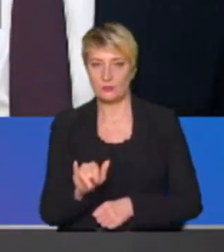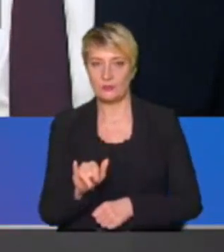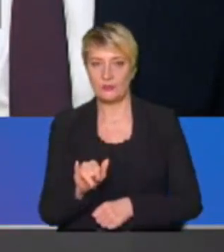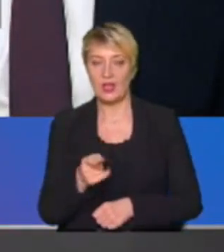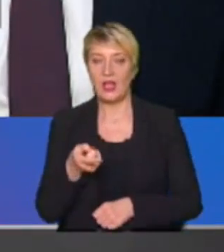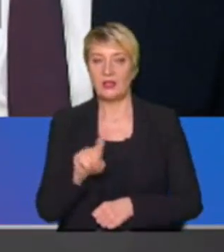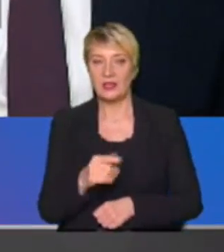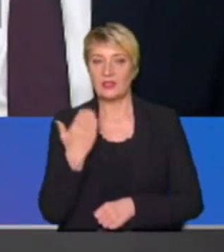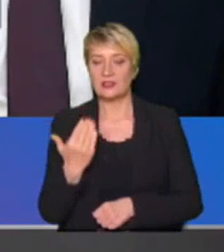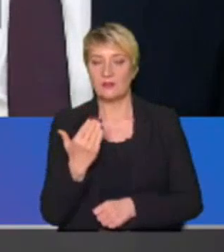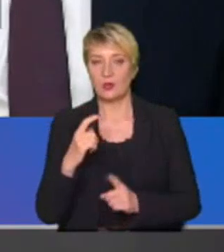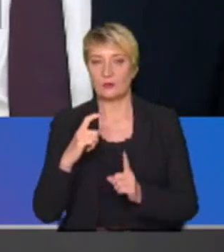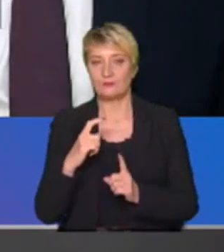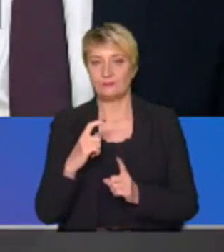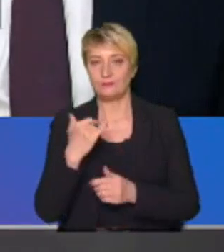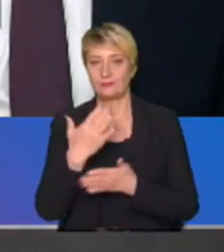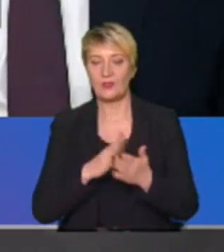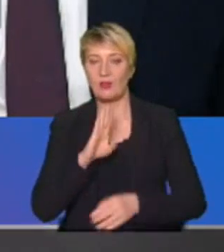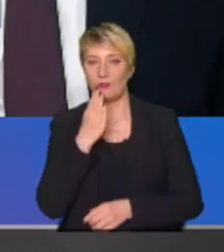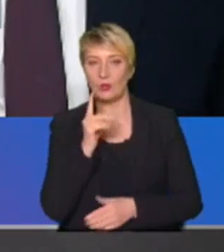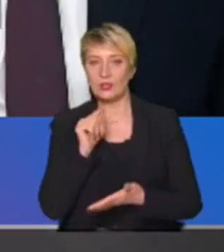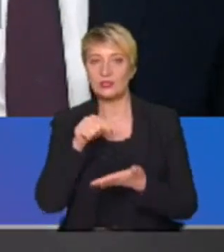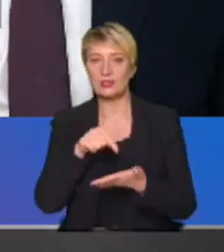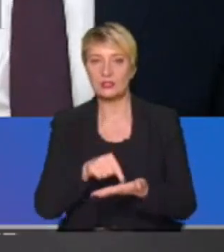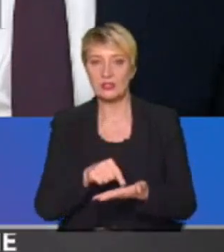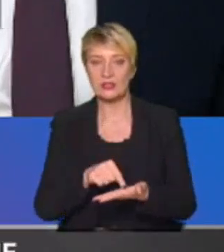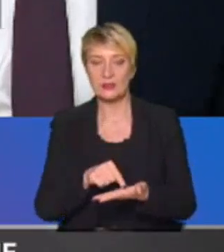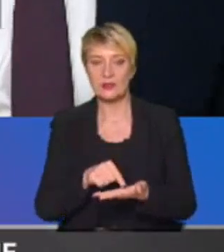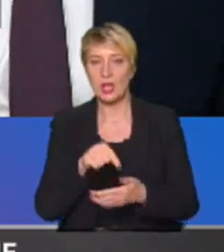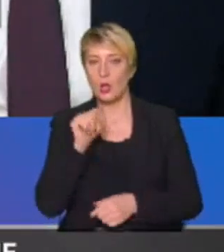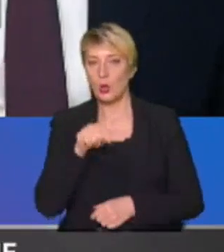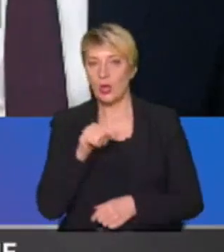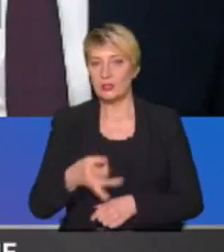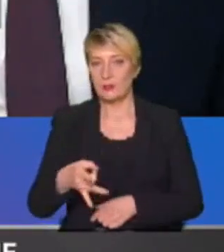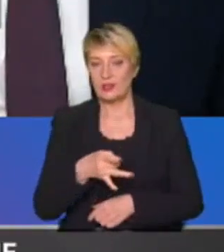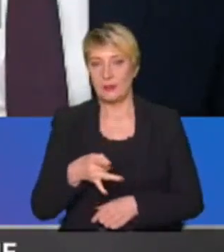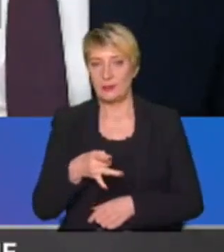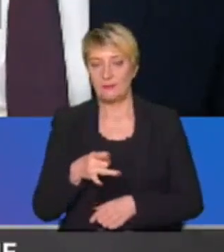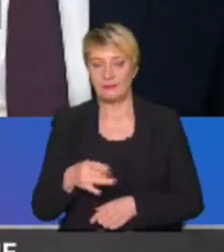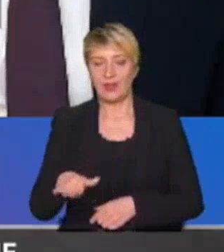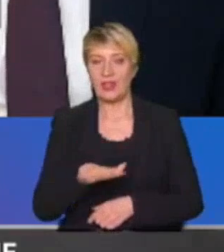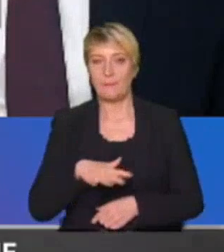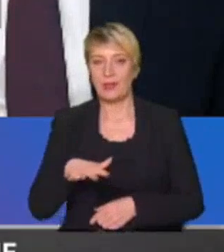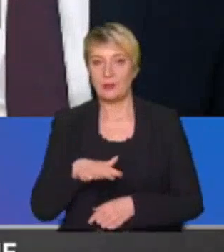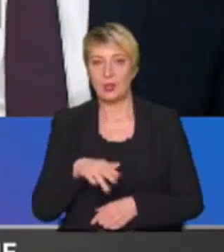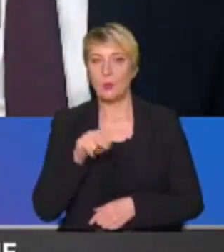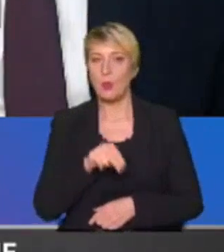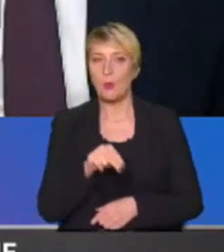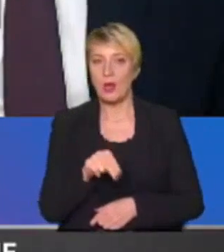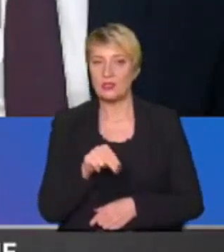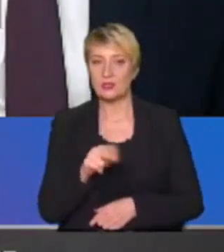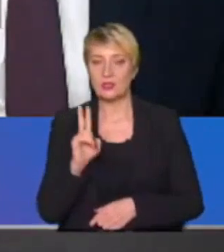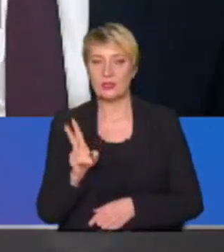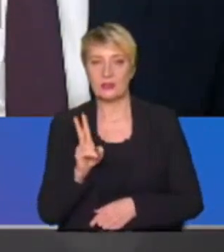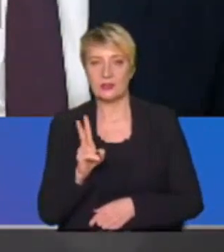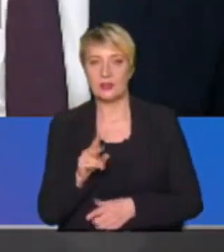Також, за його даними, ворог зосередив зараз свої сили на Луганському напрямку, в районі Попасної, Кремінної і Торського точаться